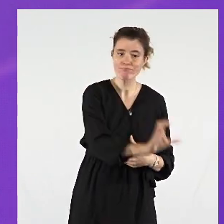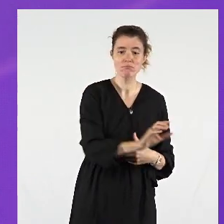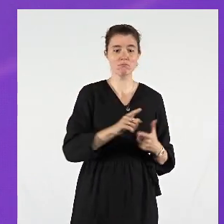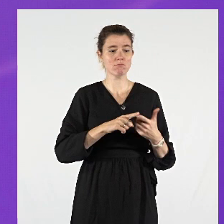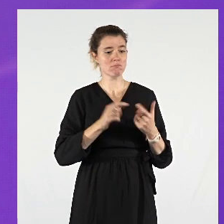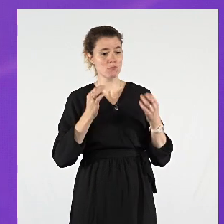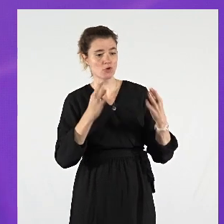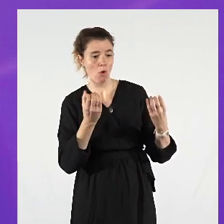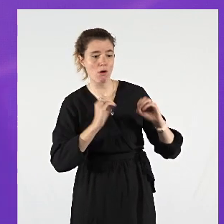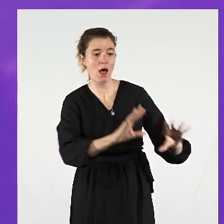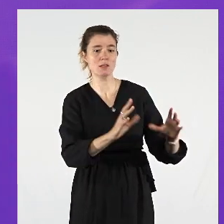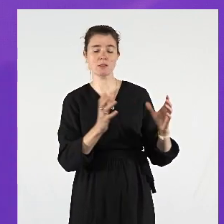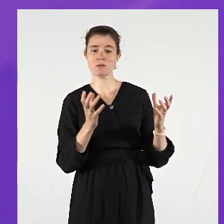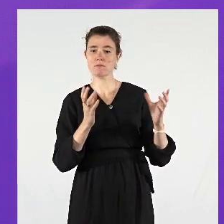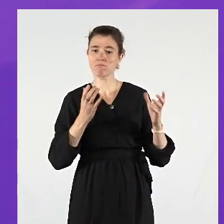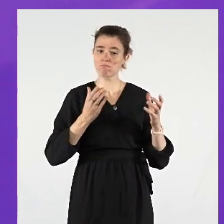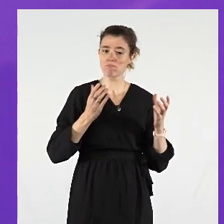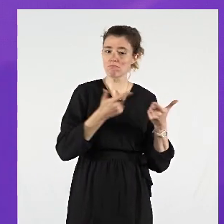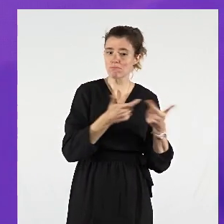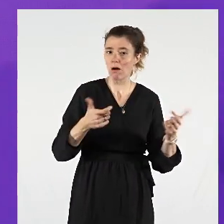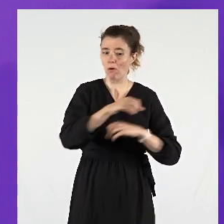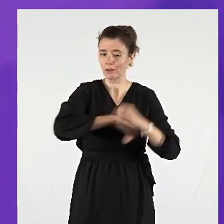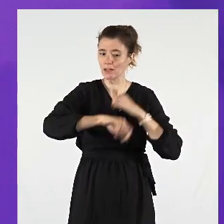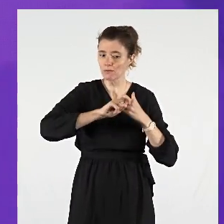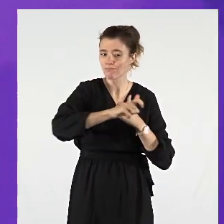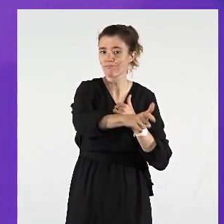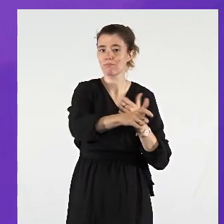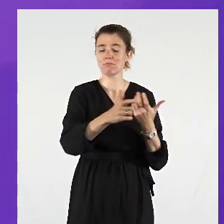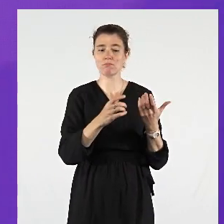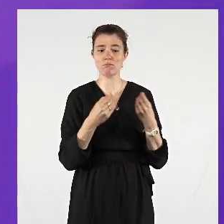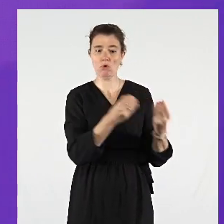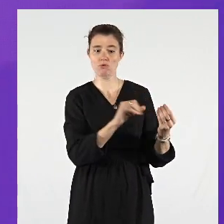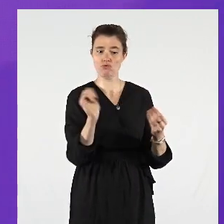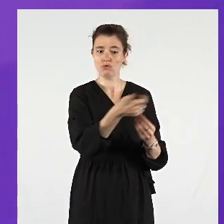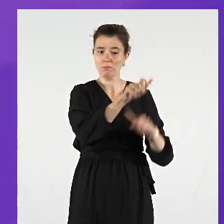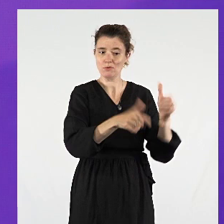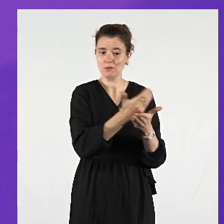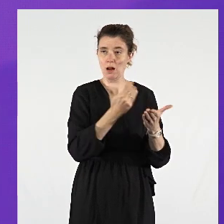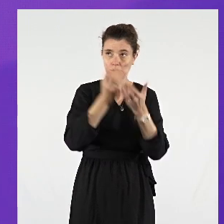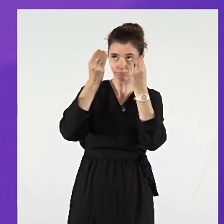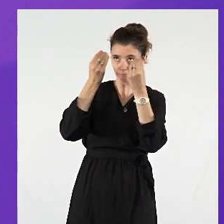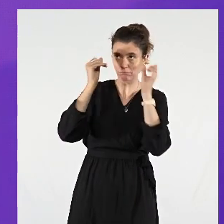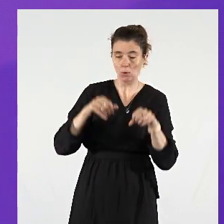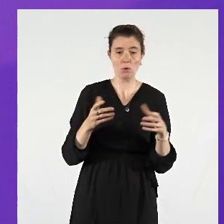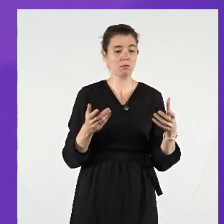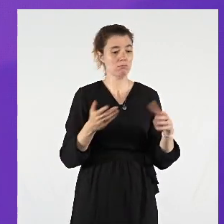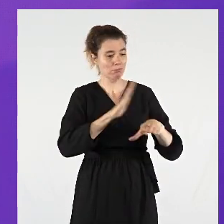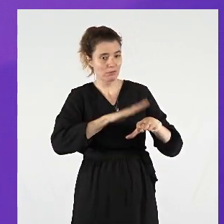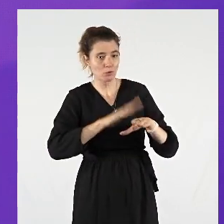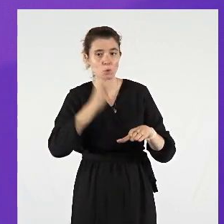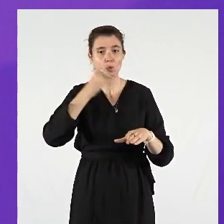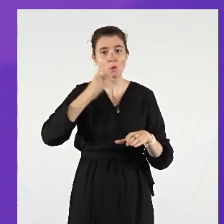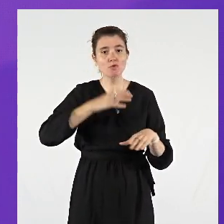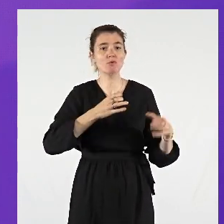etc., en place, en œuvre dans la structure pour pouvoir mettre en musique finalement la prévention au quotidien.